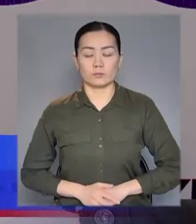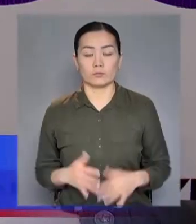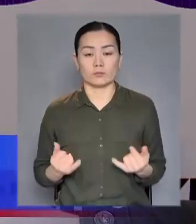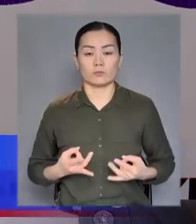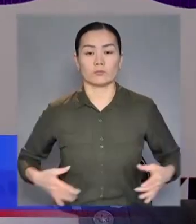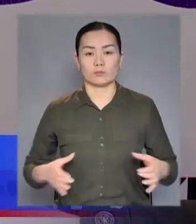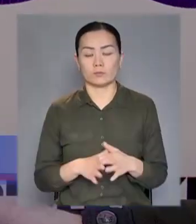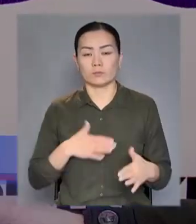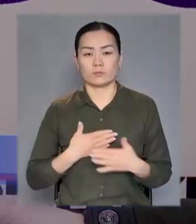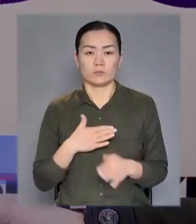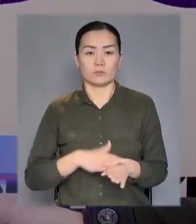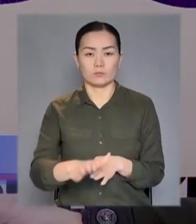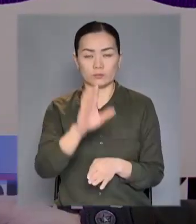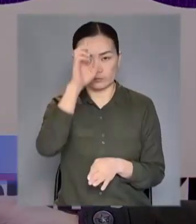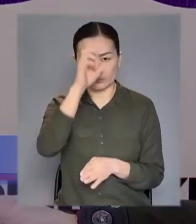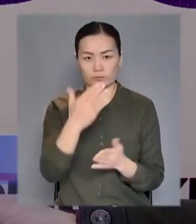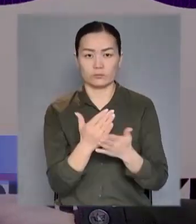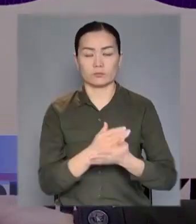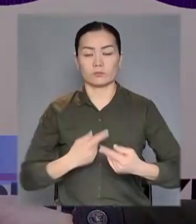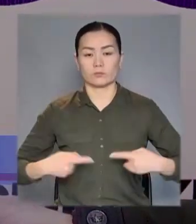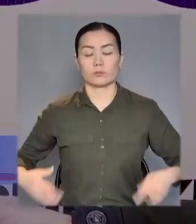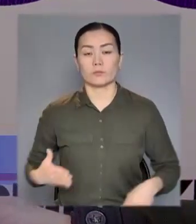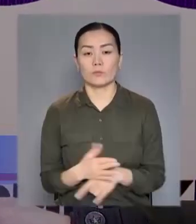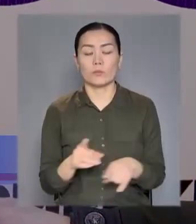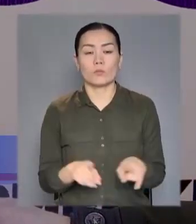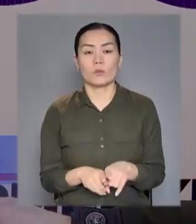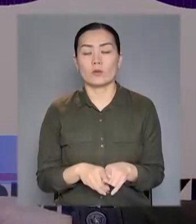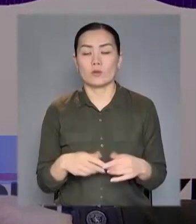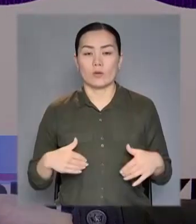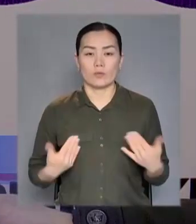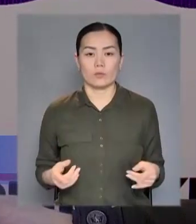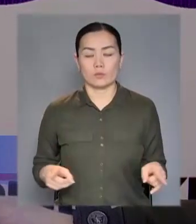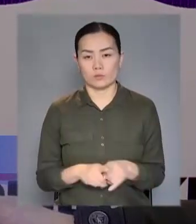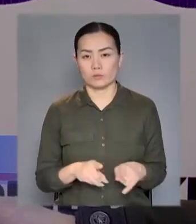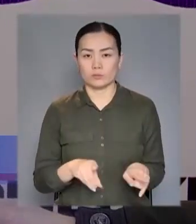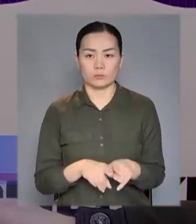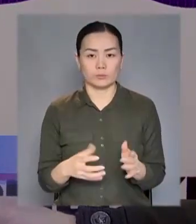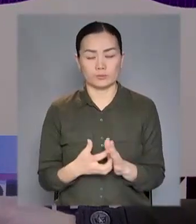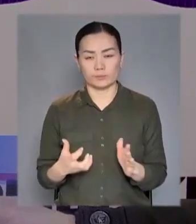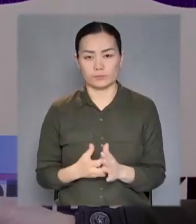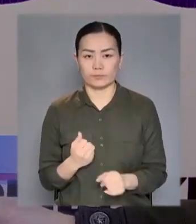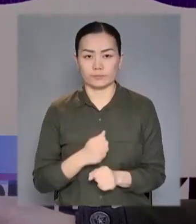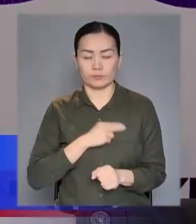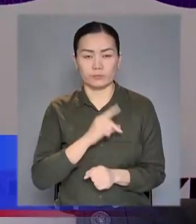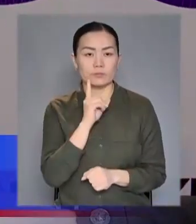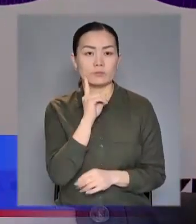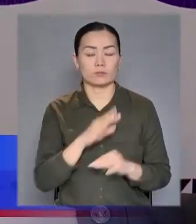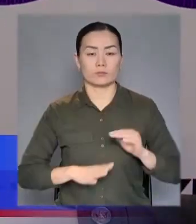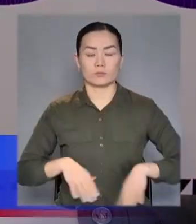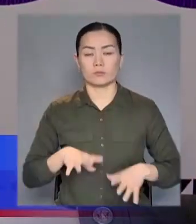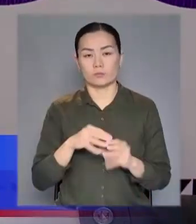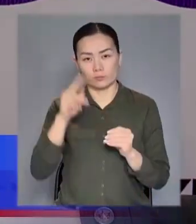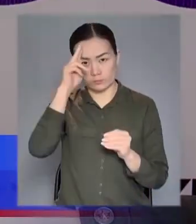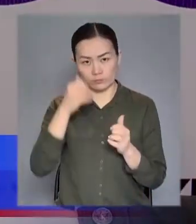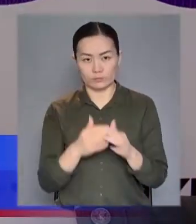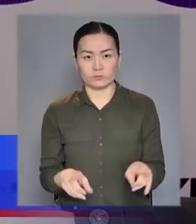Сегодня в регионе активно реализуются государственные программы. Однако консультирование оказывается не на достаточном уровне. Молодой специалист после